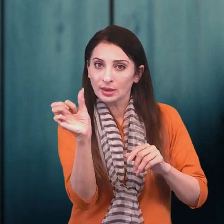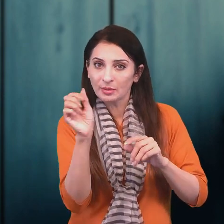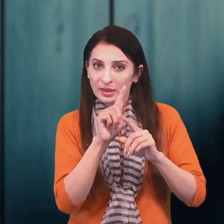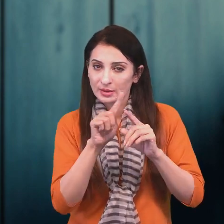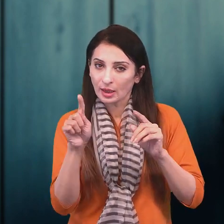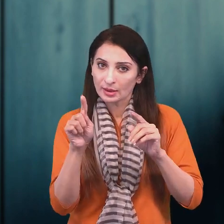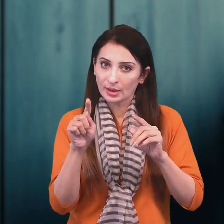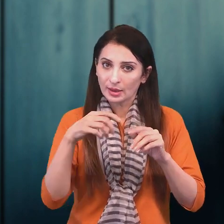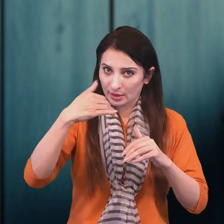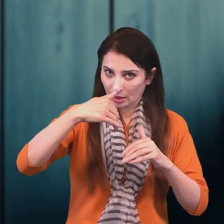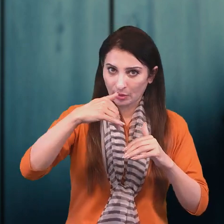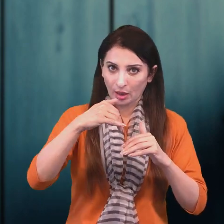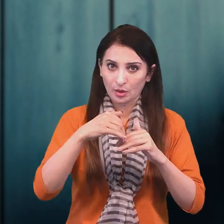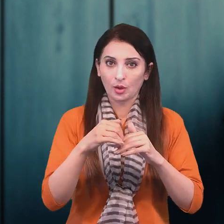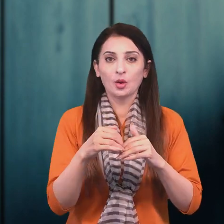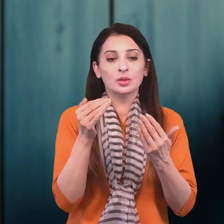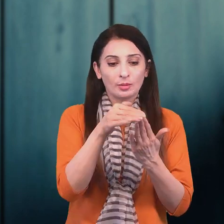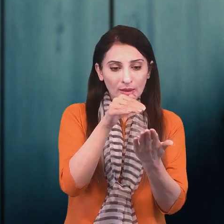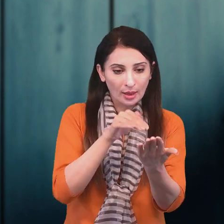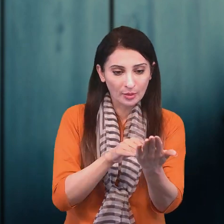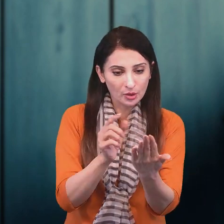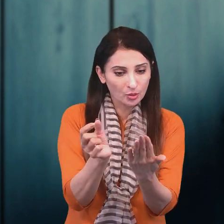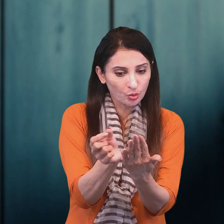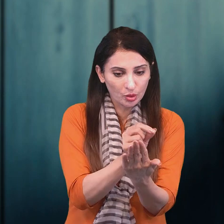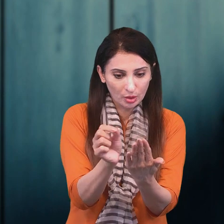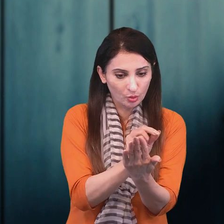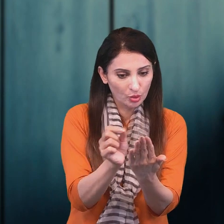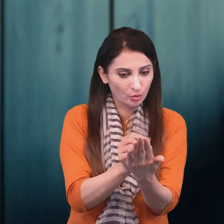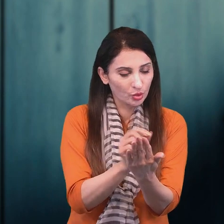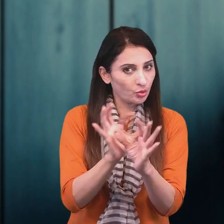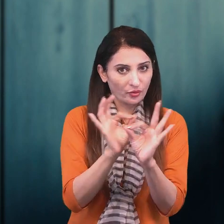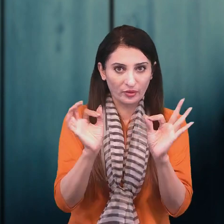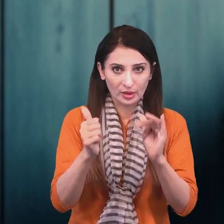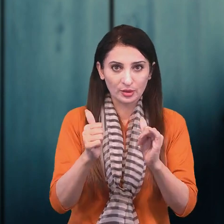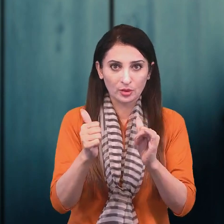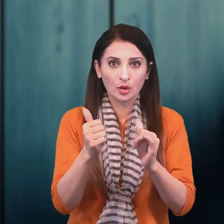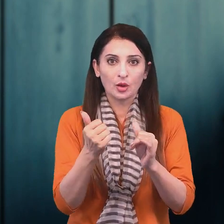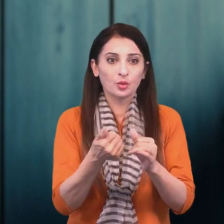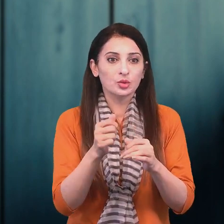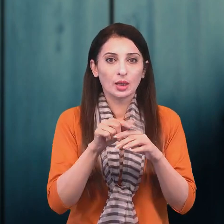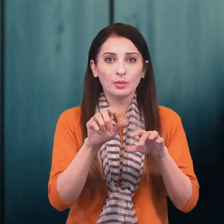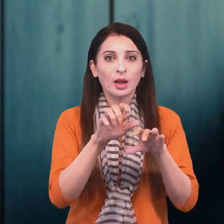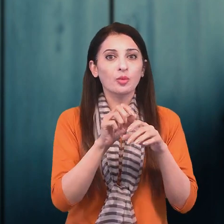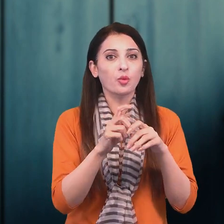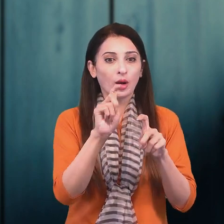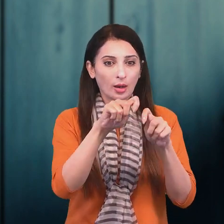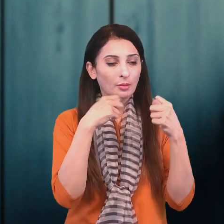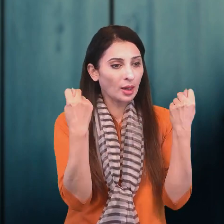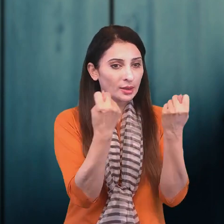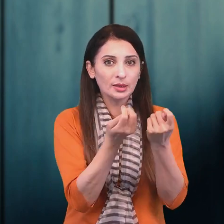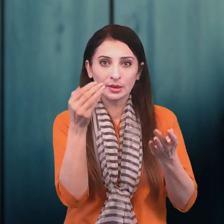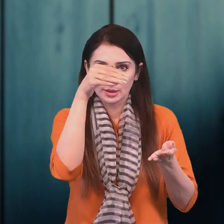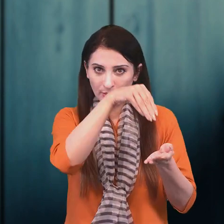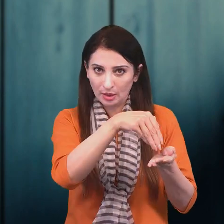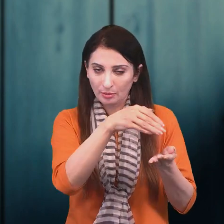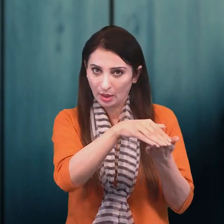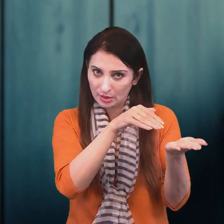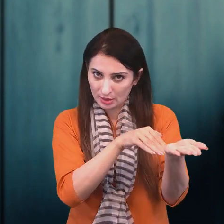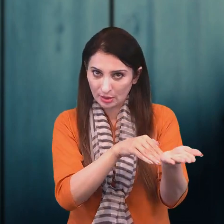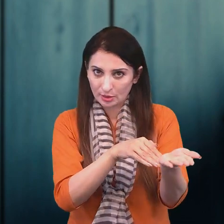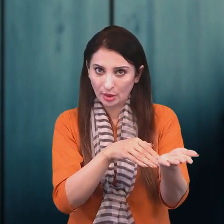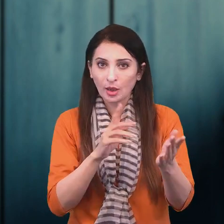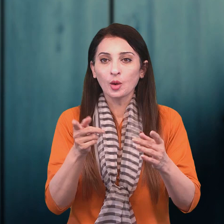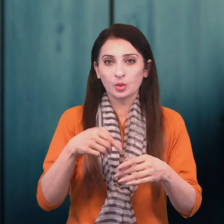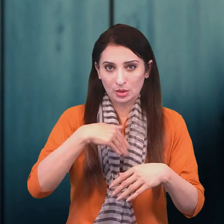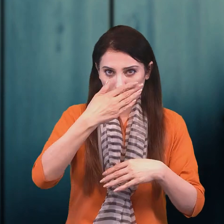एप्लीकेशन फ़िल कर लेता है, तो उसके बाद हमारी रिक्रूटमेंट टीम के पास चली जाती है। वो उसकी इब्तदाई स्क्रीनिंग करने के बाद उन्हें इंटरव्यू